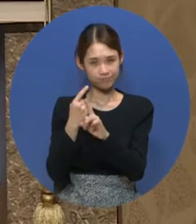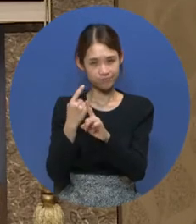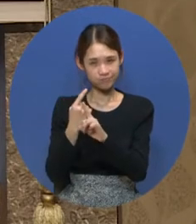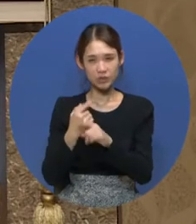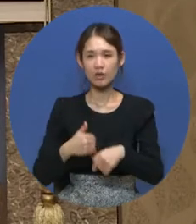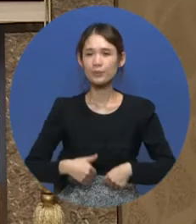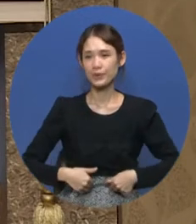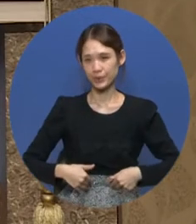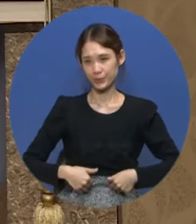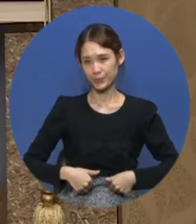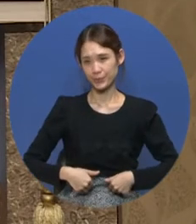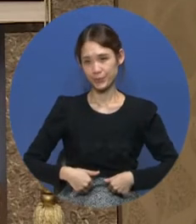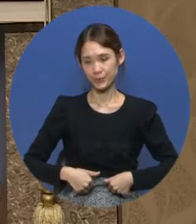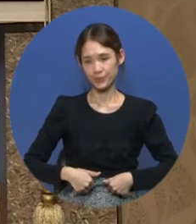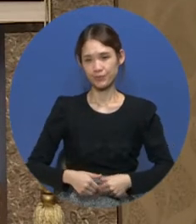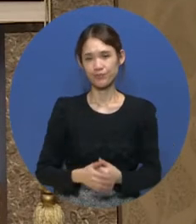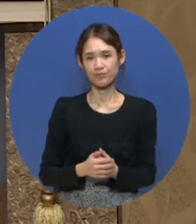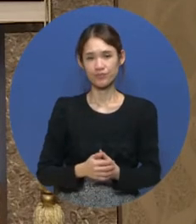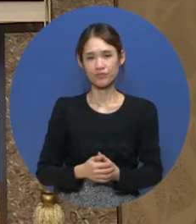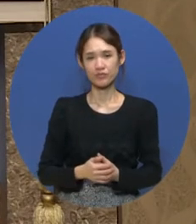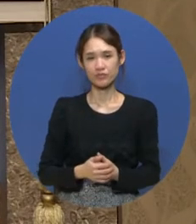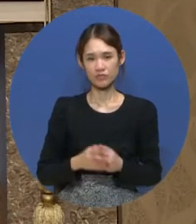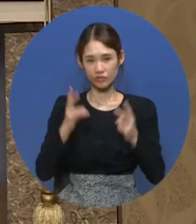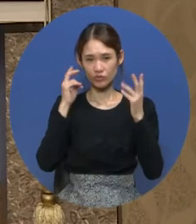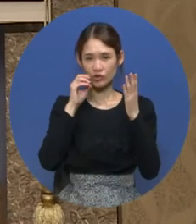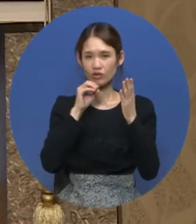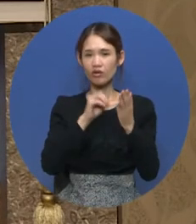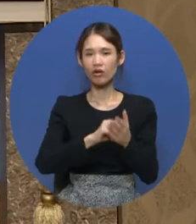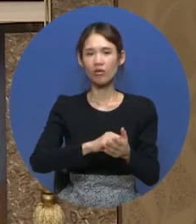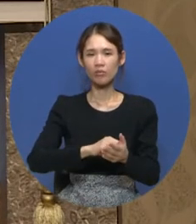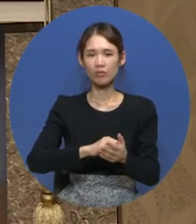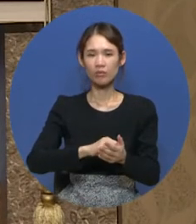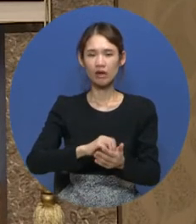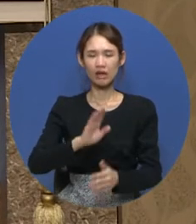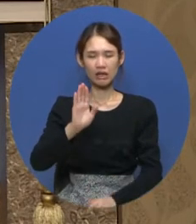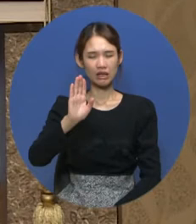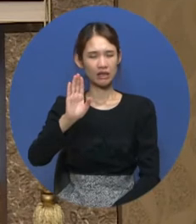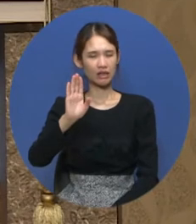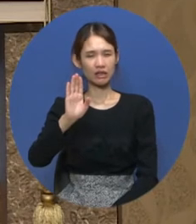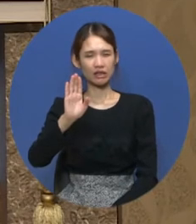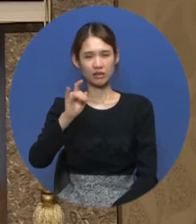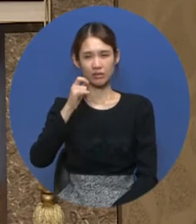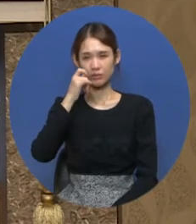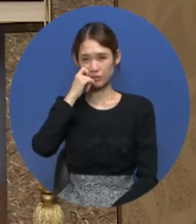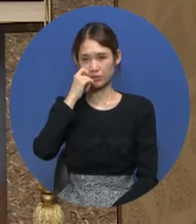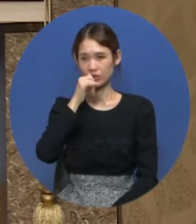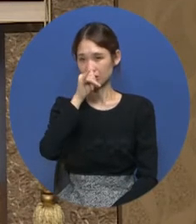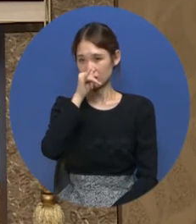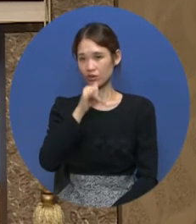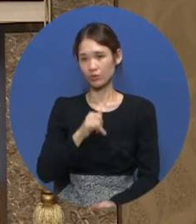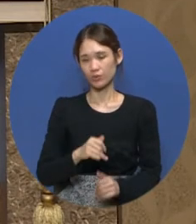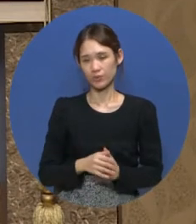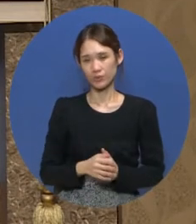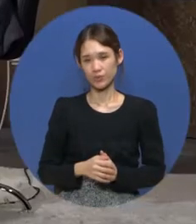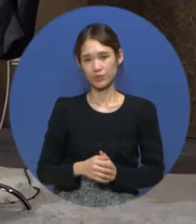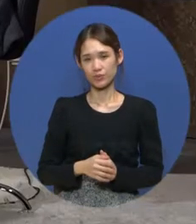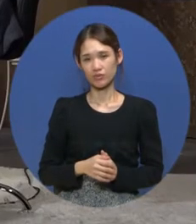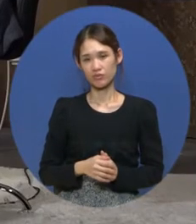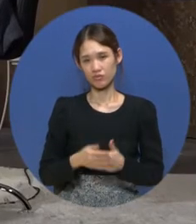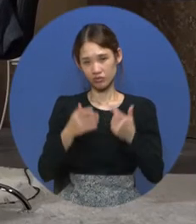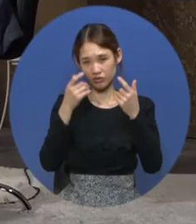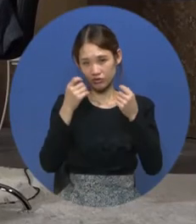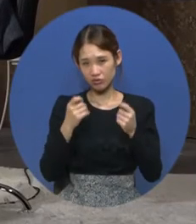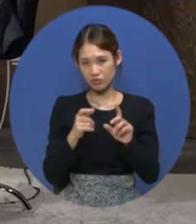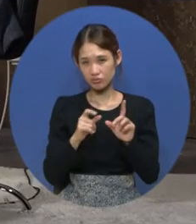될 부분 중에 하나가 아닙니다 그렇기 때문에 취업을 a 라고 하시는 어 부분들이 오히려 했어요 그런 부분에